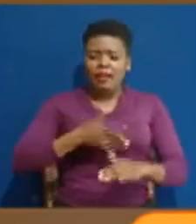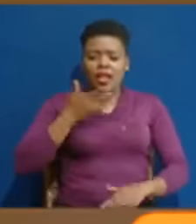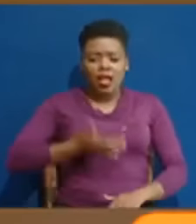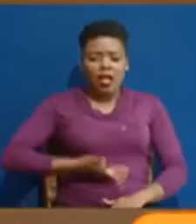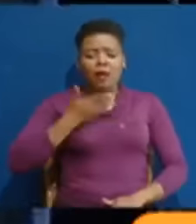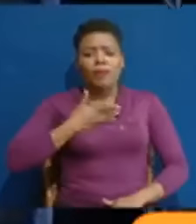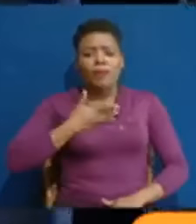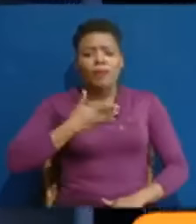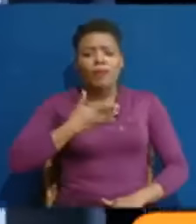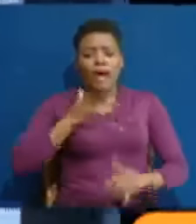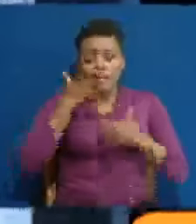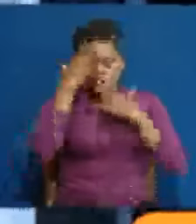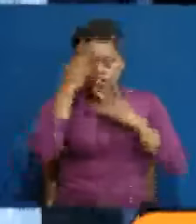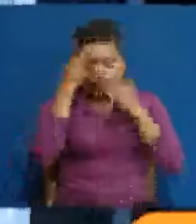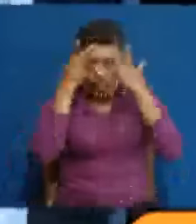kujirusha chini.